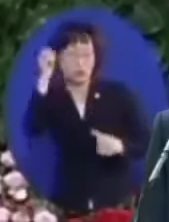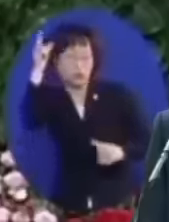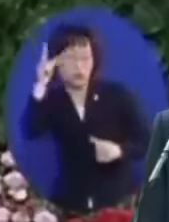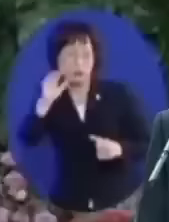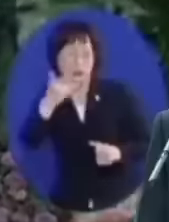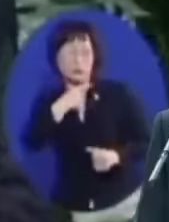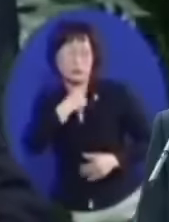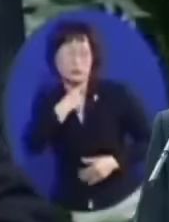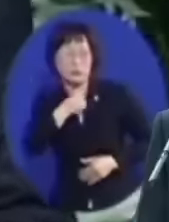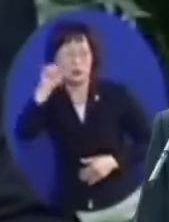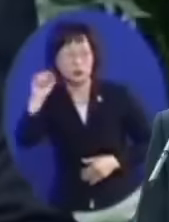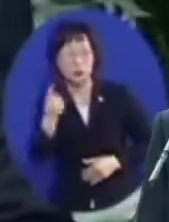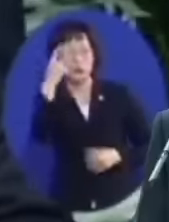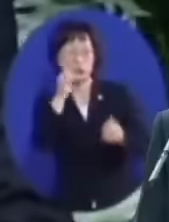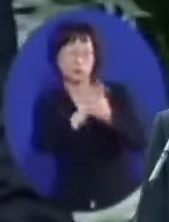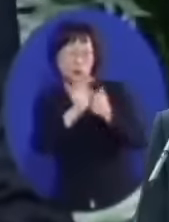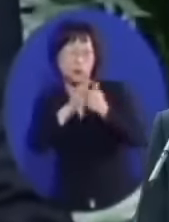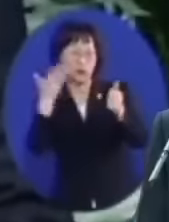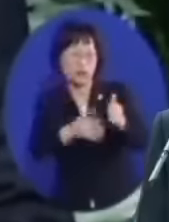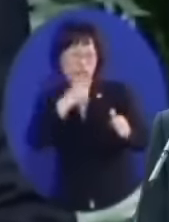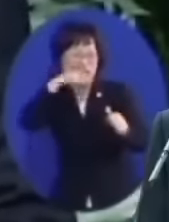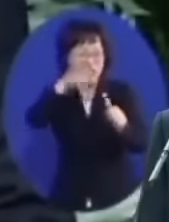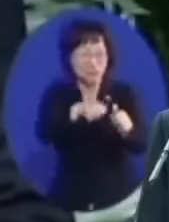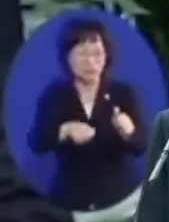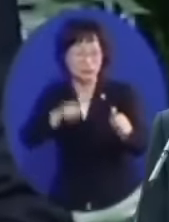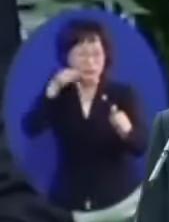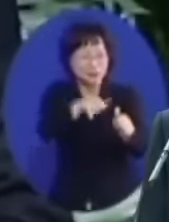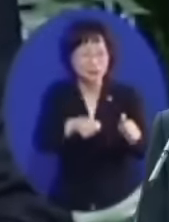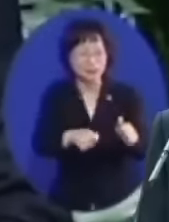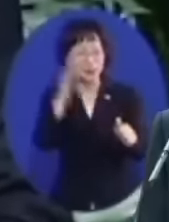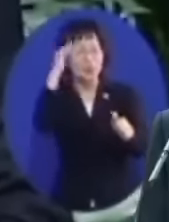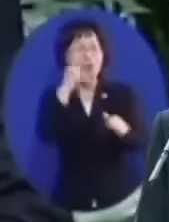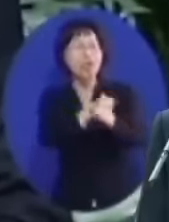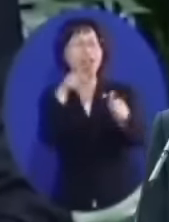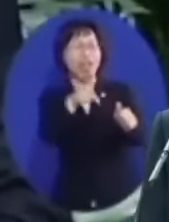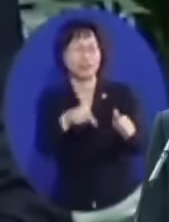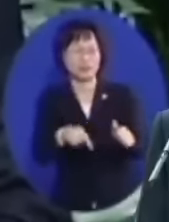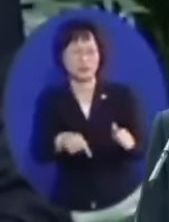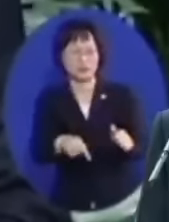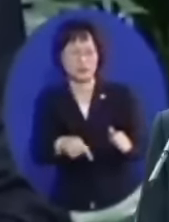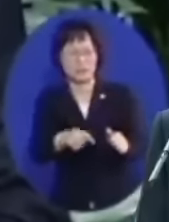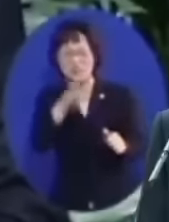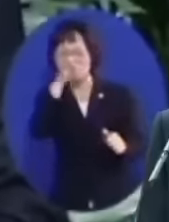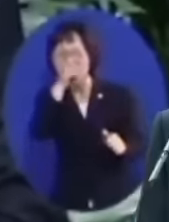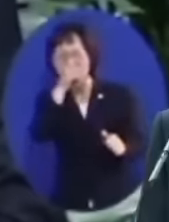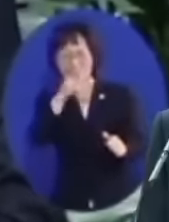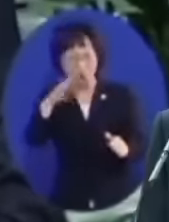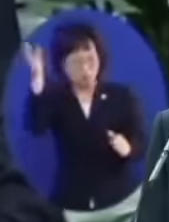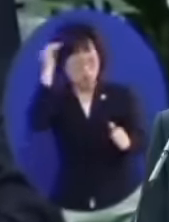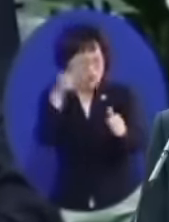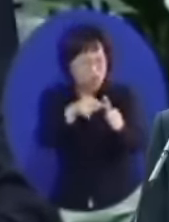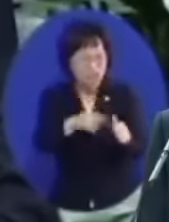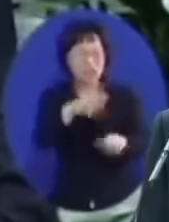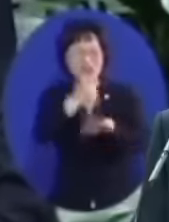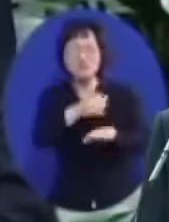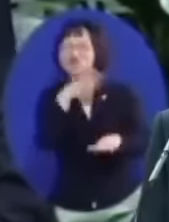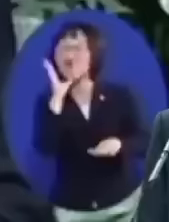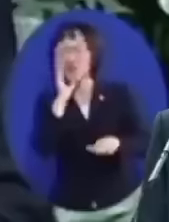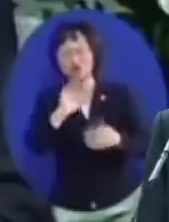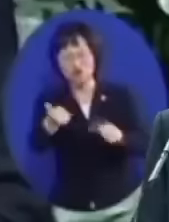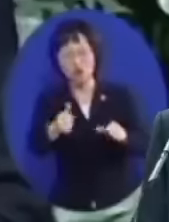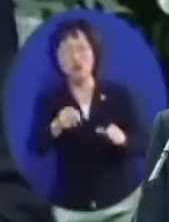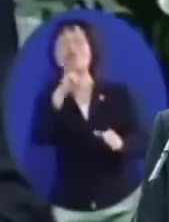부여해야 되는 것입니다. 강제로 취업받아서 야 공부해라 야 공부해라 이 바보 천치야 나중에 굶어 죽을 것이다 너 거지